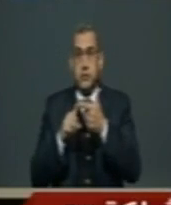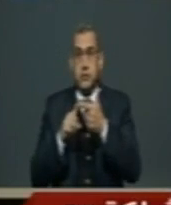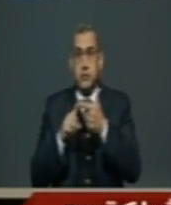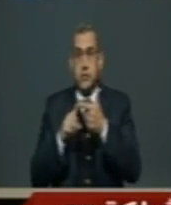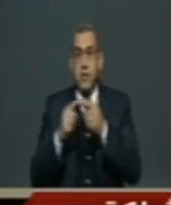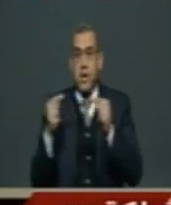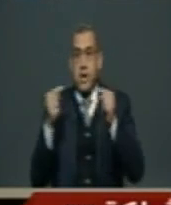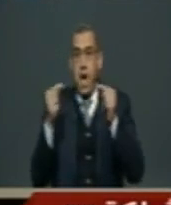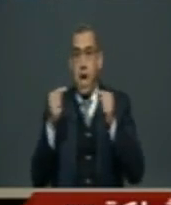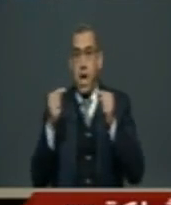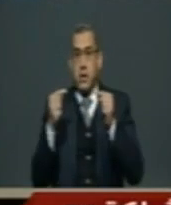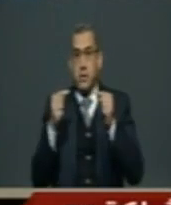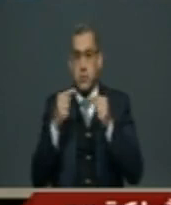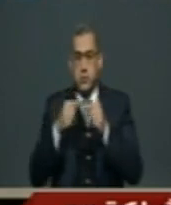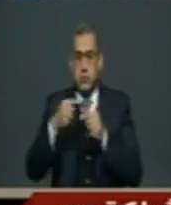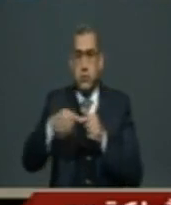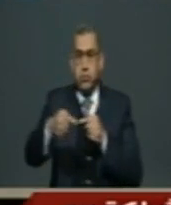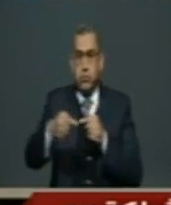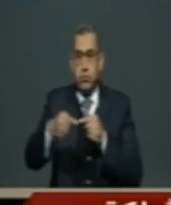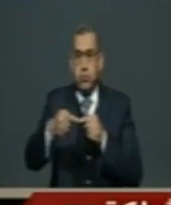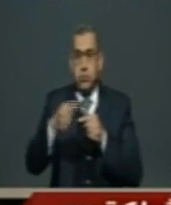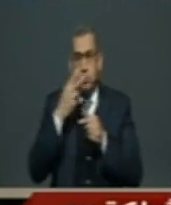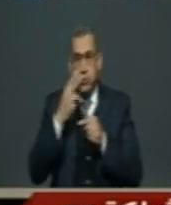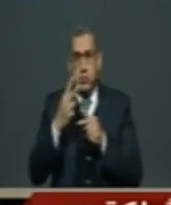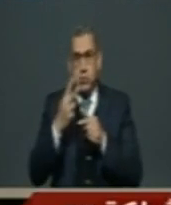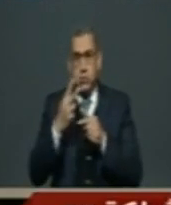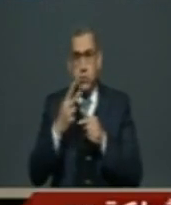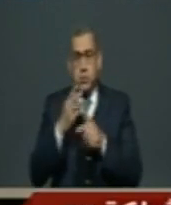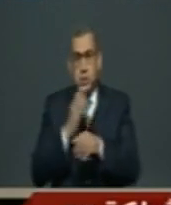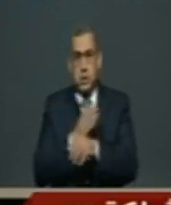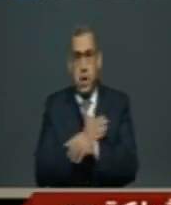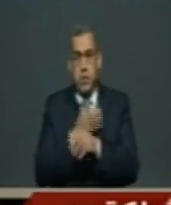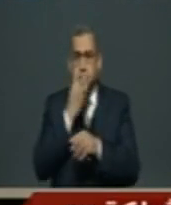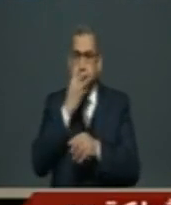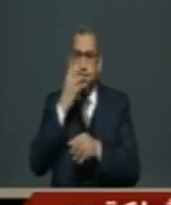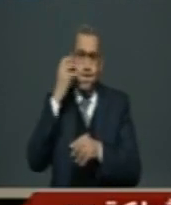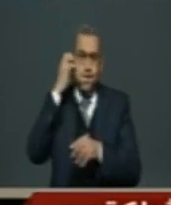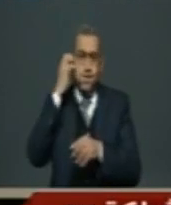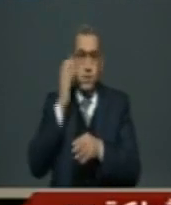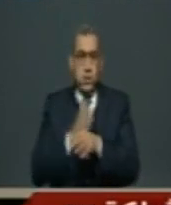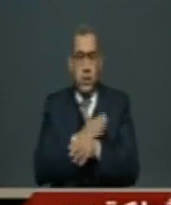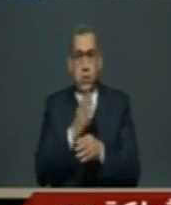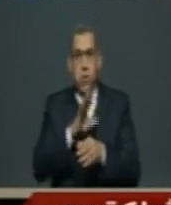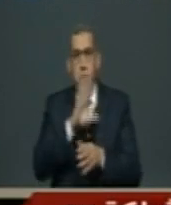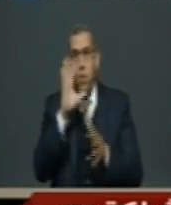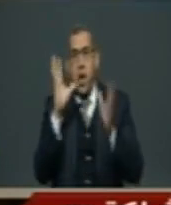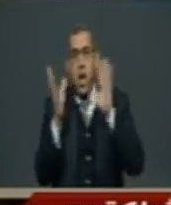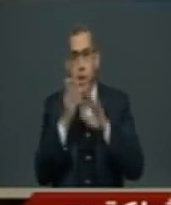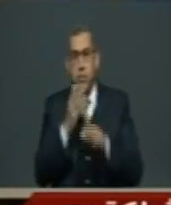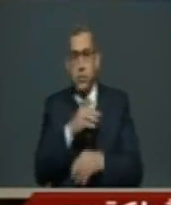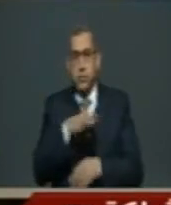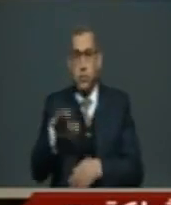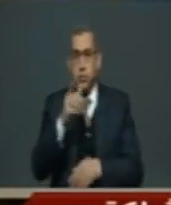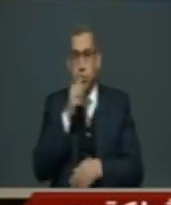التحديات أدت إلى ظواهر وظاهرة التضخم الذي يعاني منه العالم، والذي